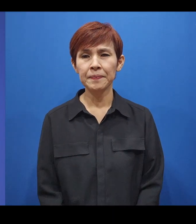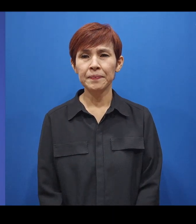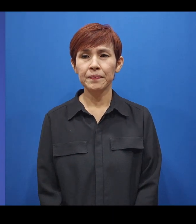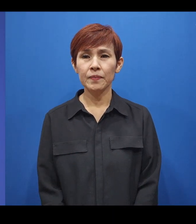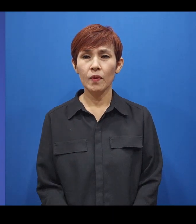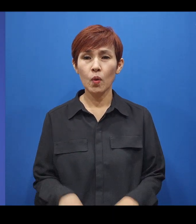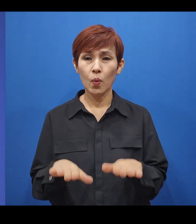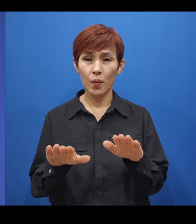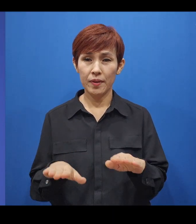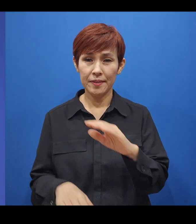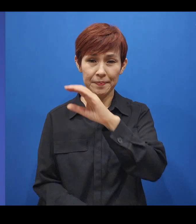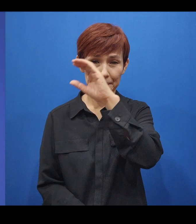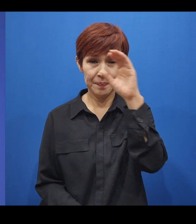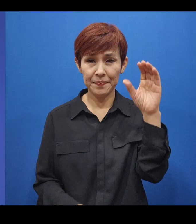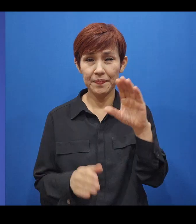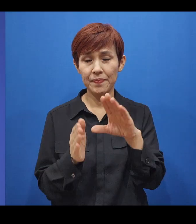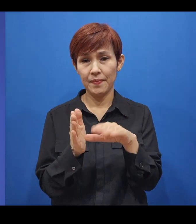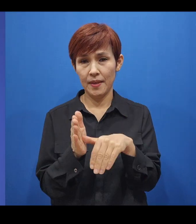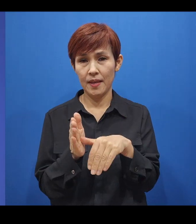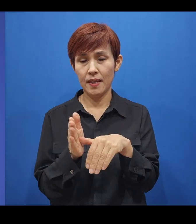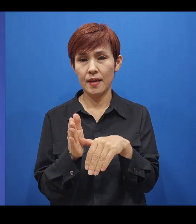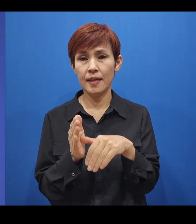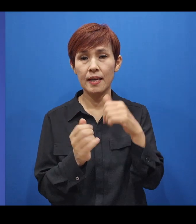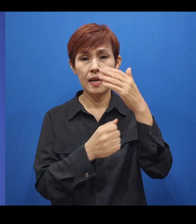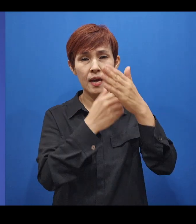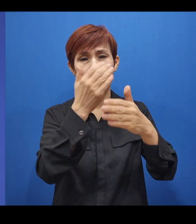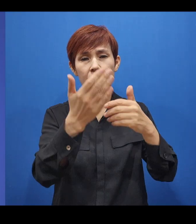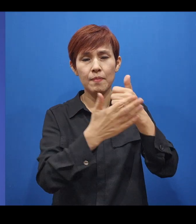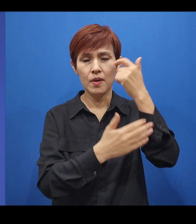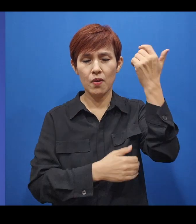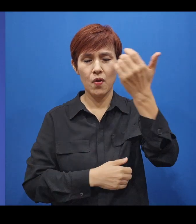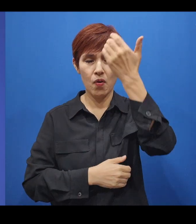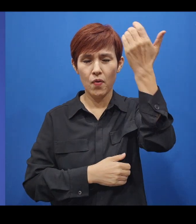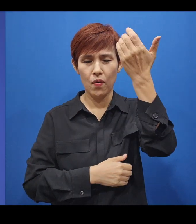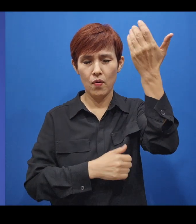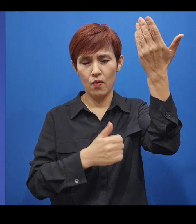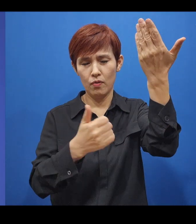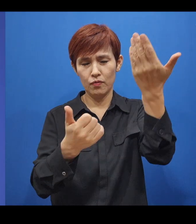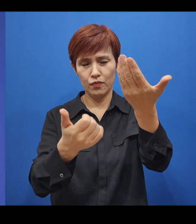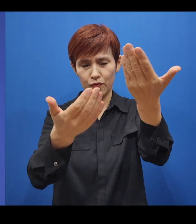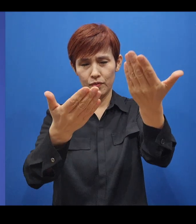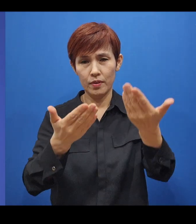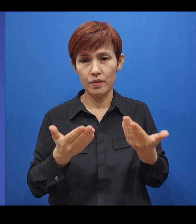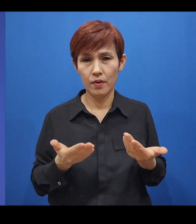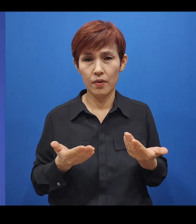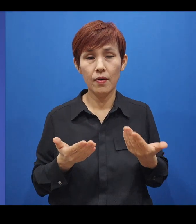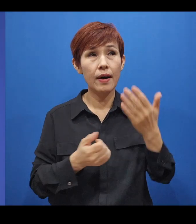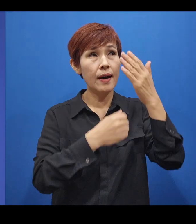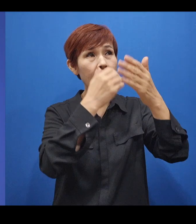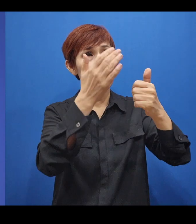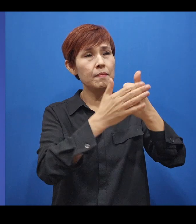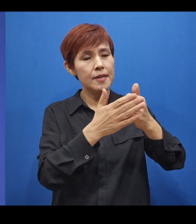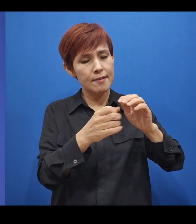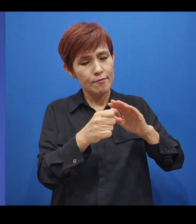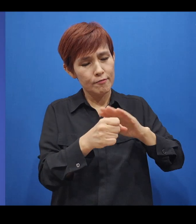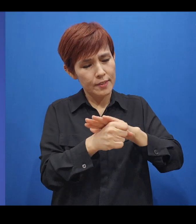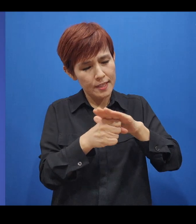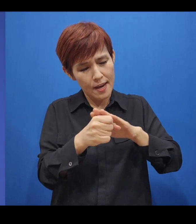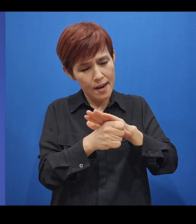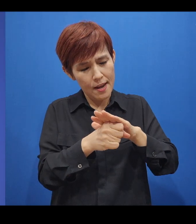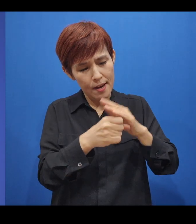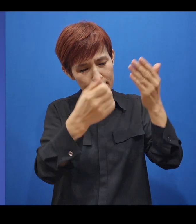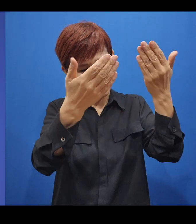오늘 이 성탄의 계절에 하나님의 영을 부으셔서 하나님이 우리를 얼마나 깊이 있게